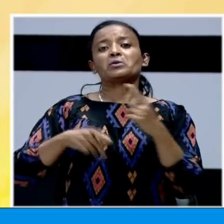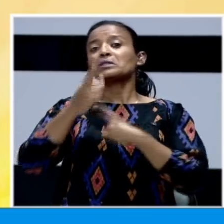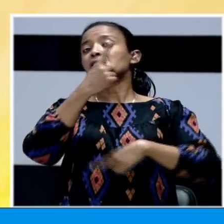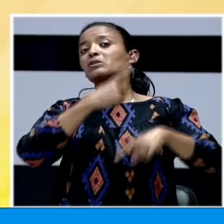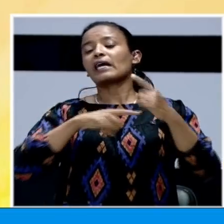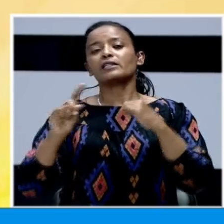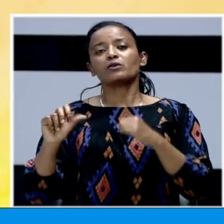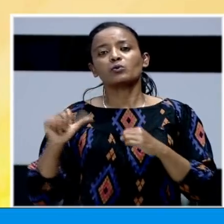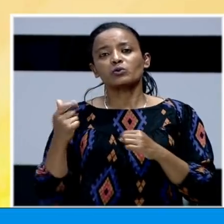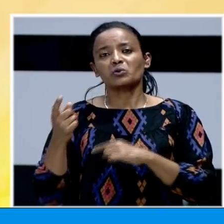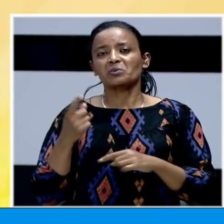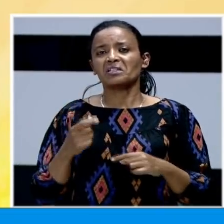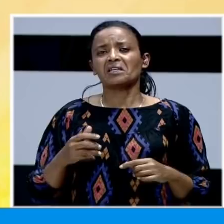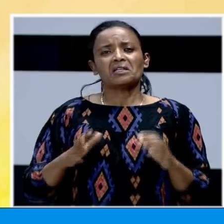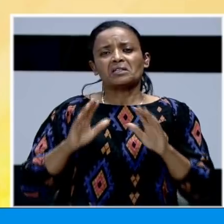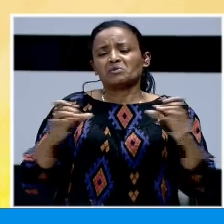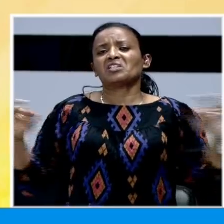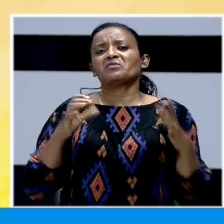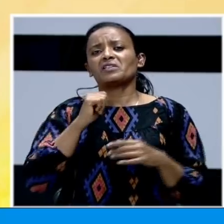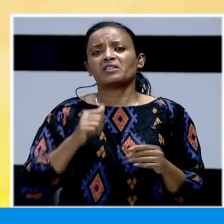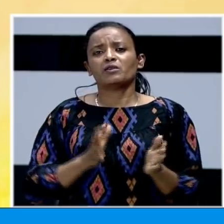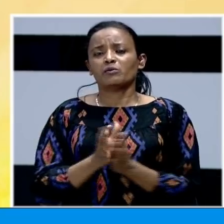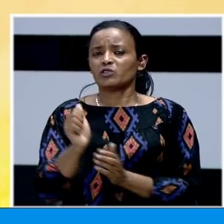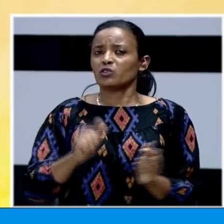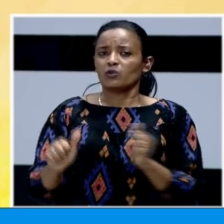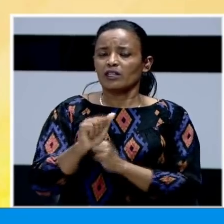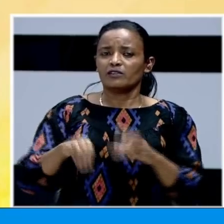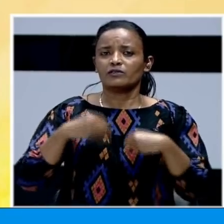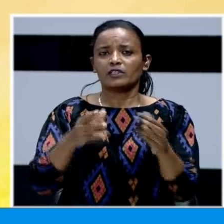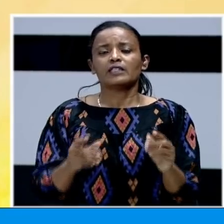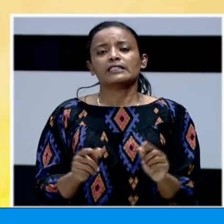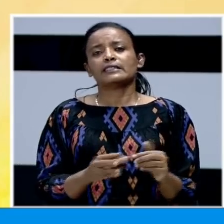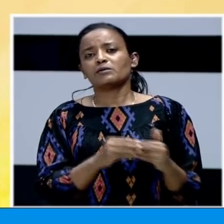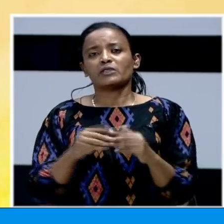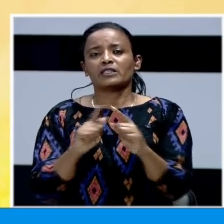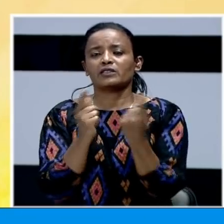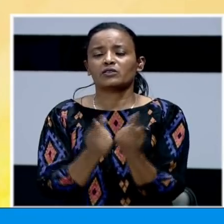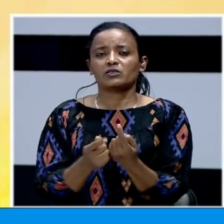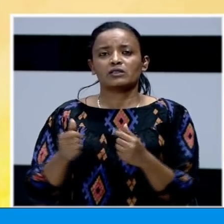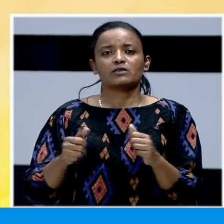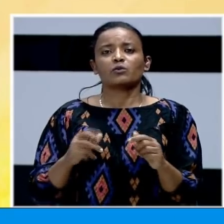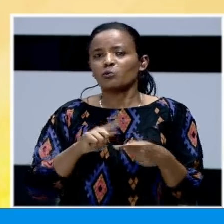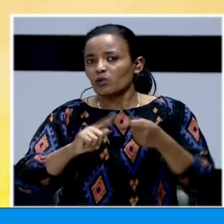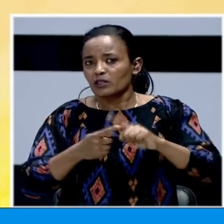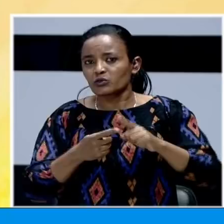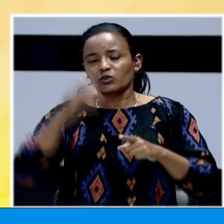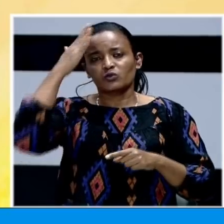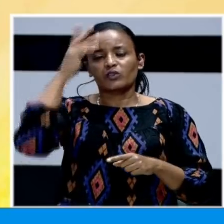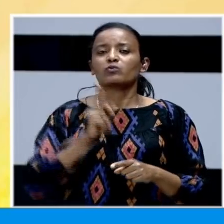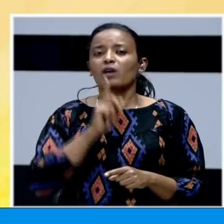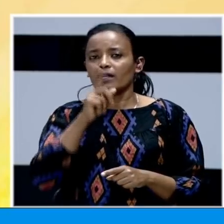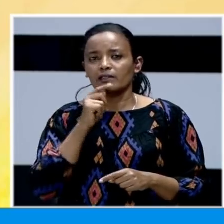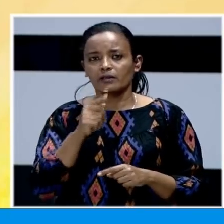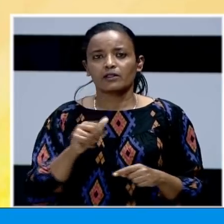انتخونا تمبرز كم زي يبلن مسلو احلفو كم زي يهب مرحا زيقجلن نايتفات محازوتن عند عديهم زفلتو